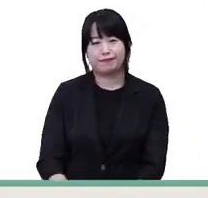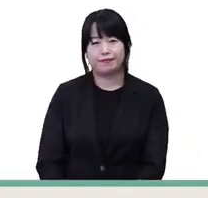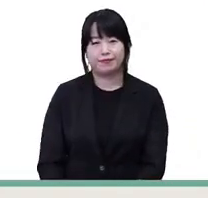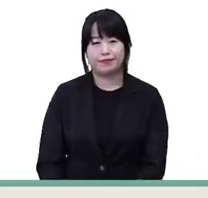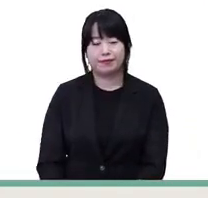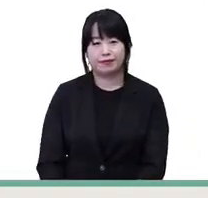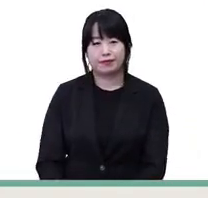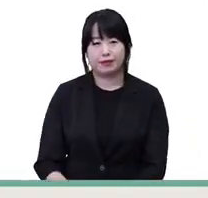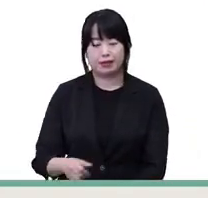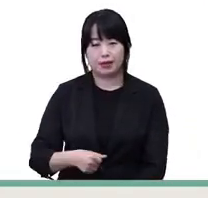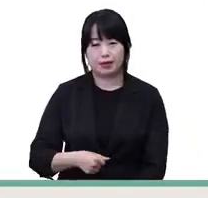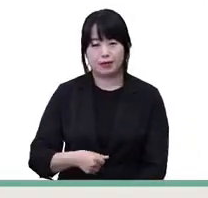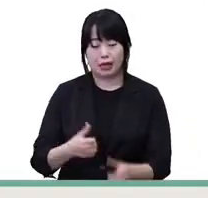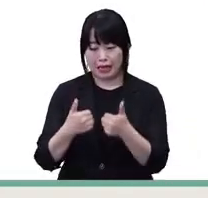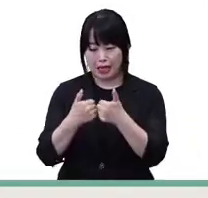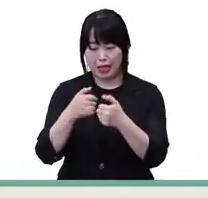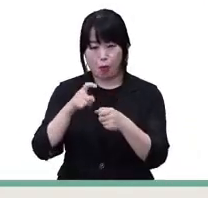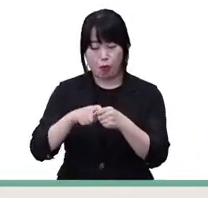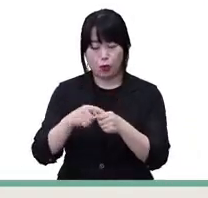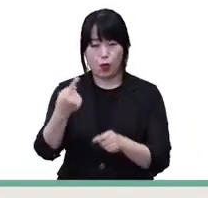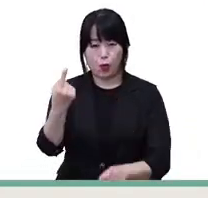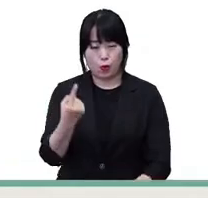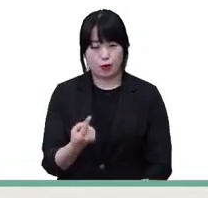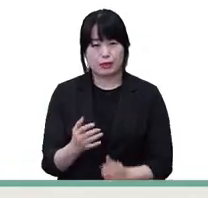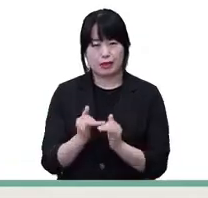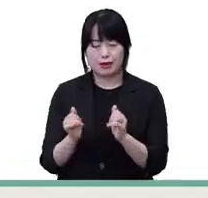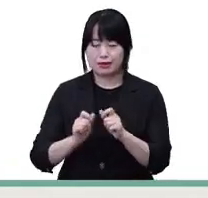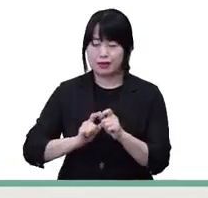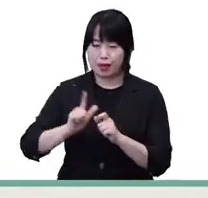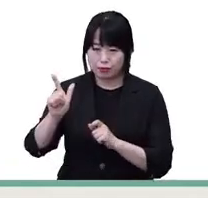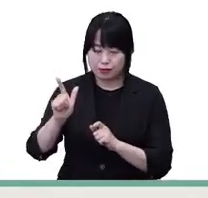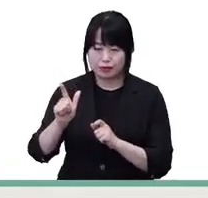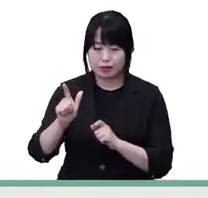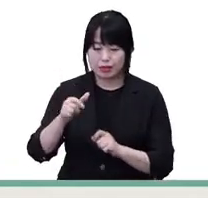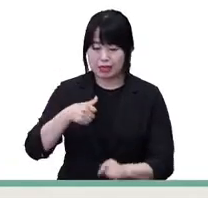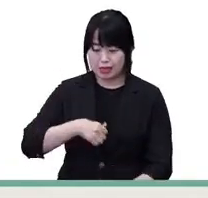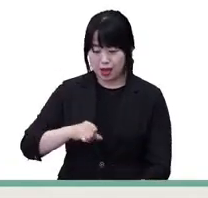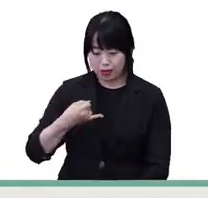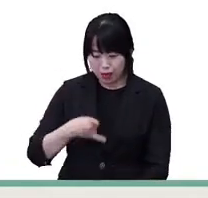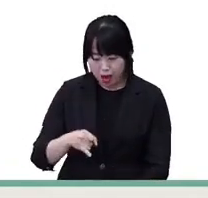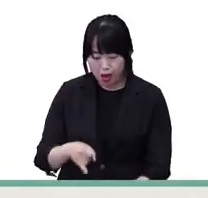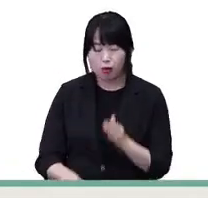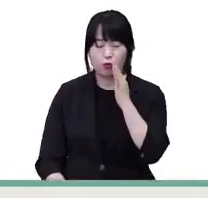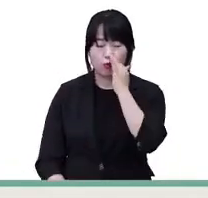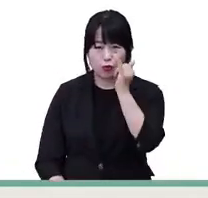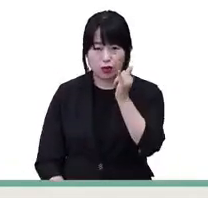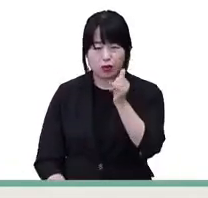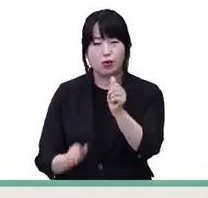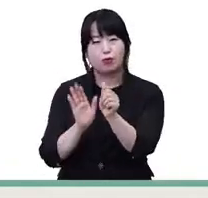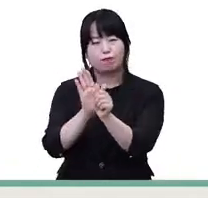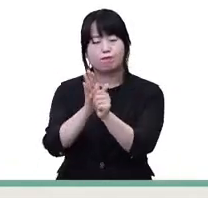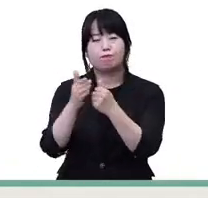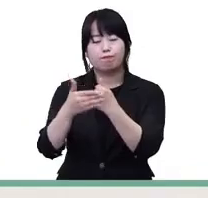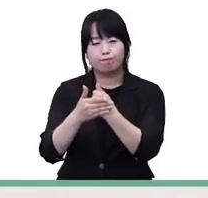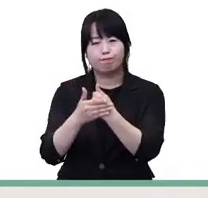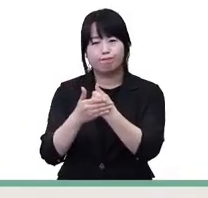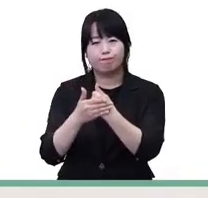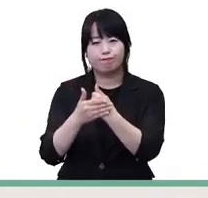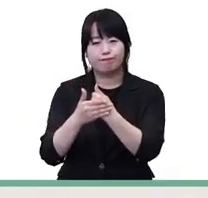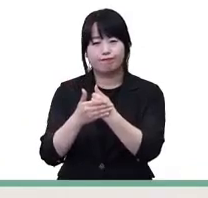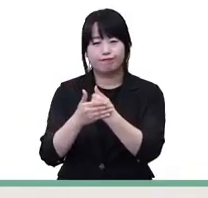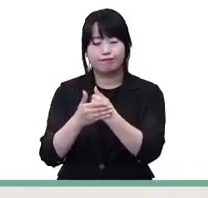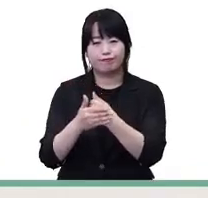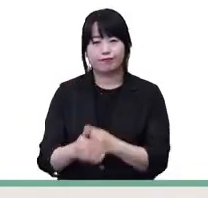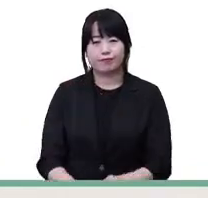많은 부모님들이 서로서로 이렇게 의지하는 그런 이제 부모님들, 그